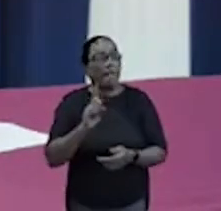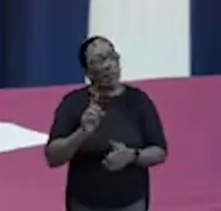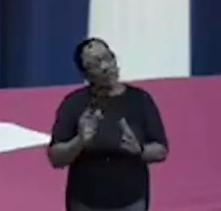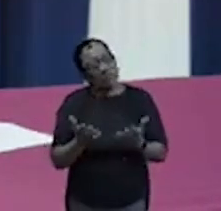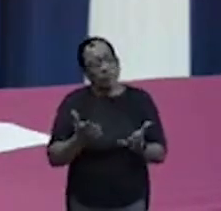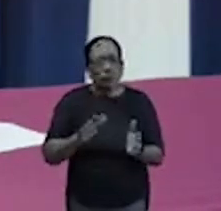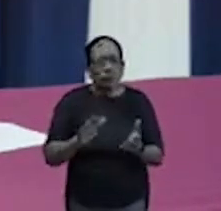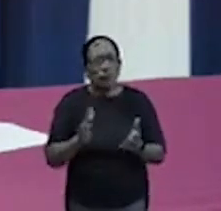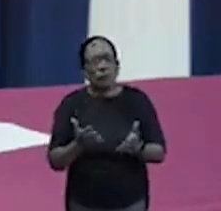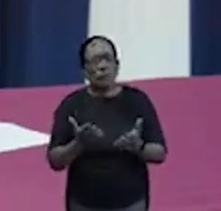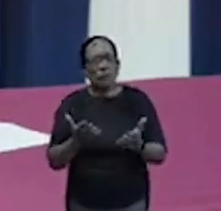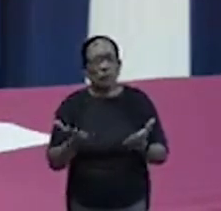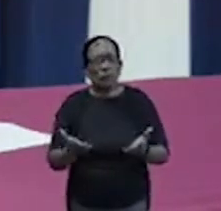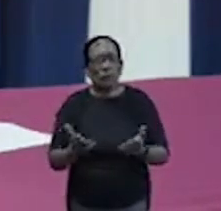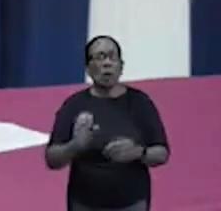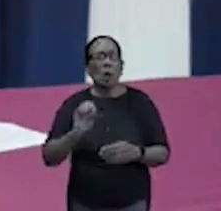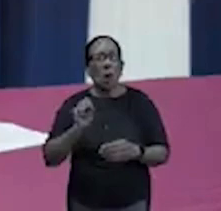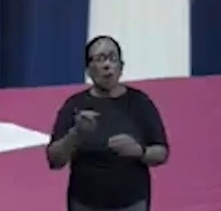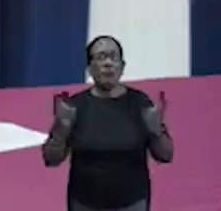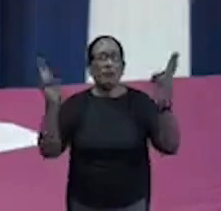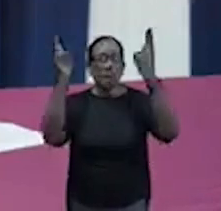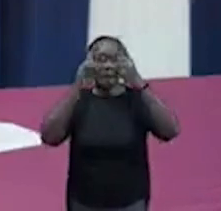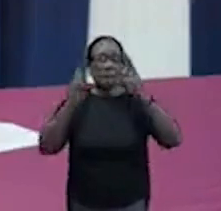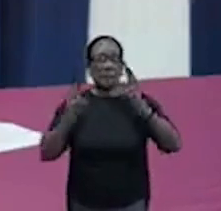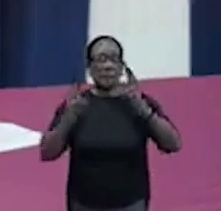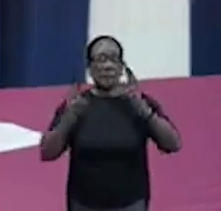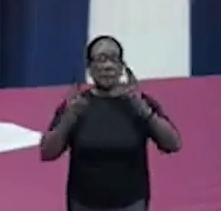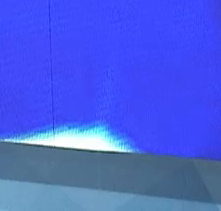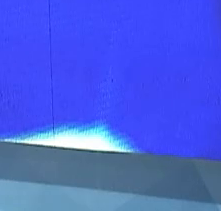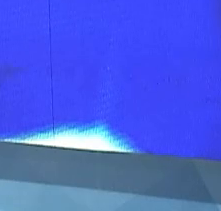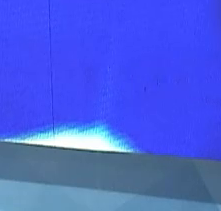redelijk goed scoren op die internationale index.